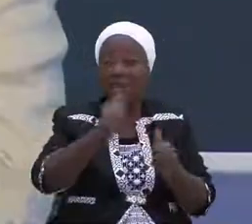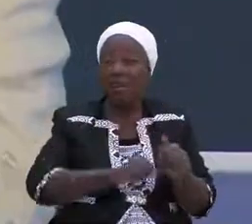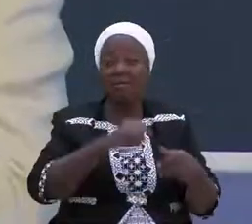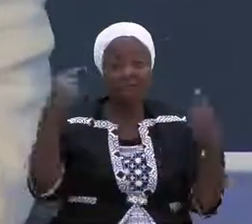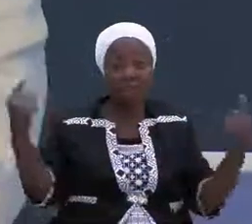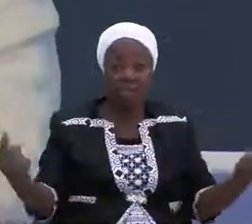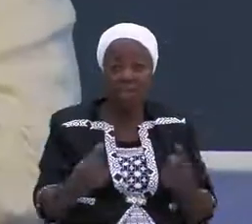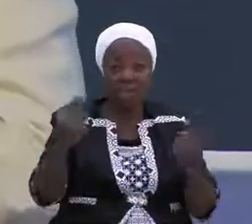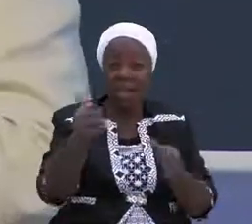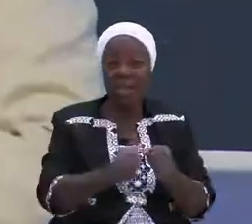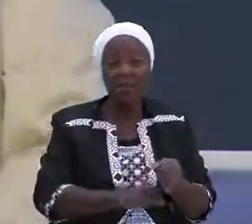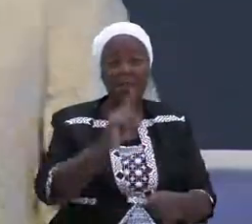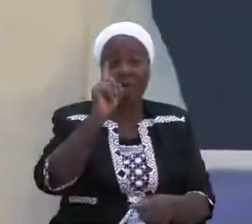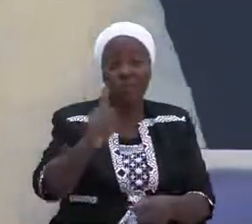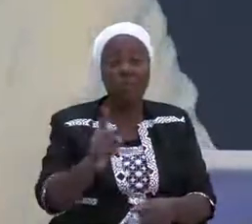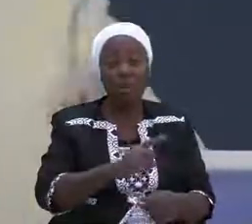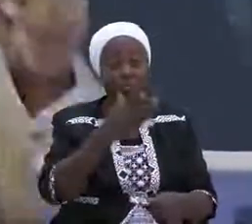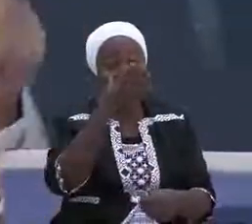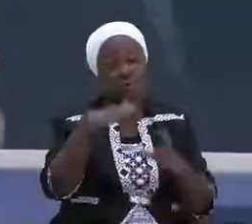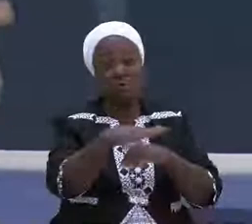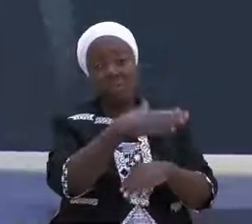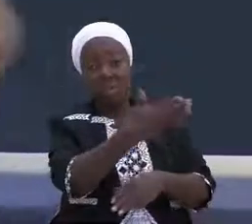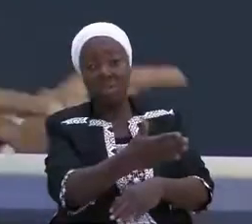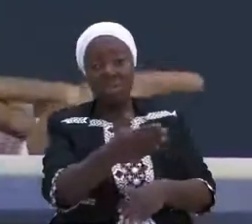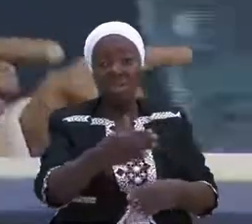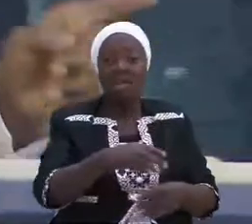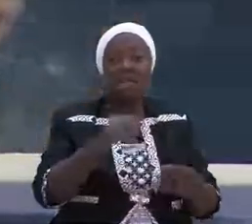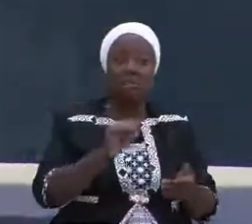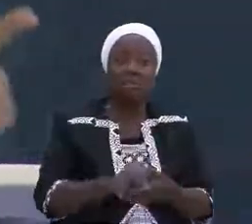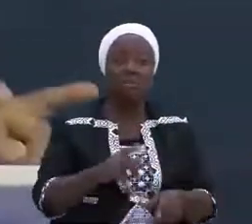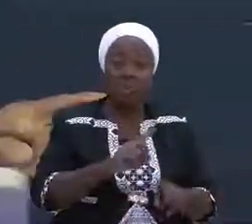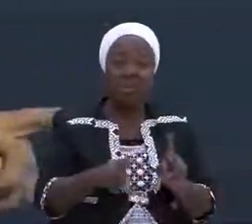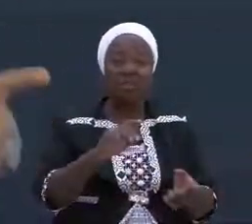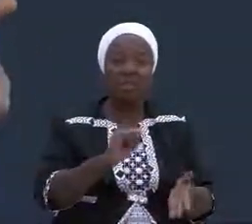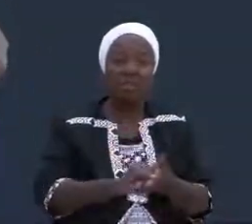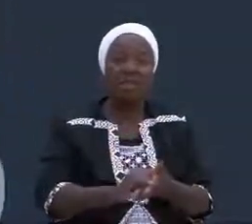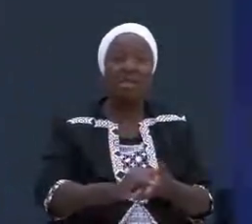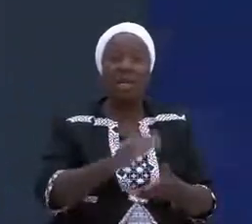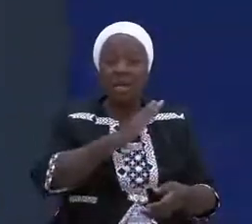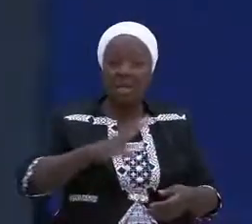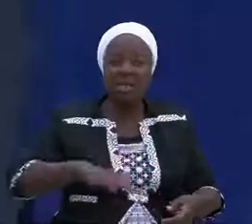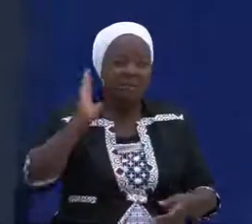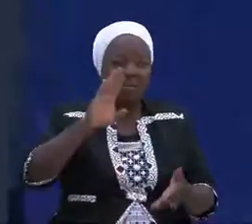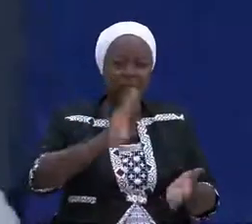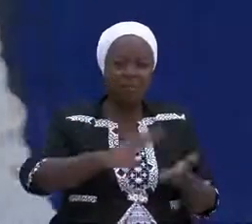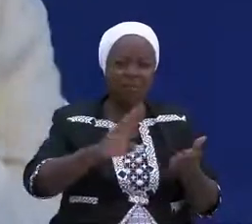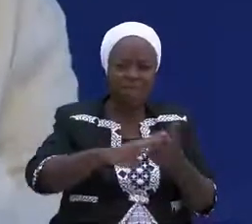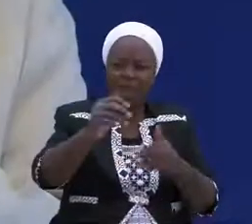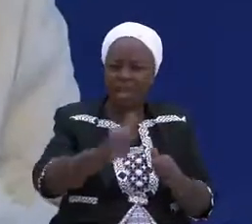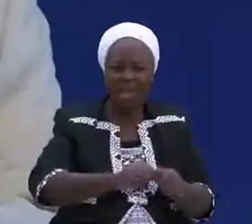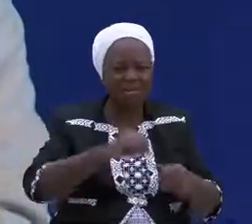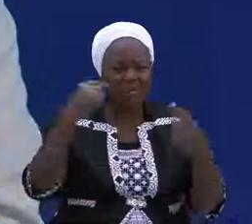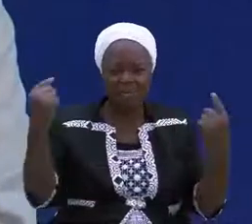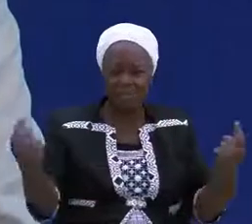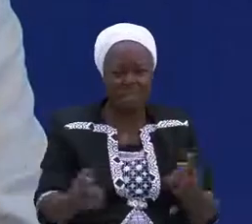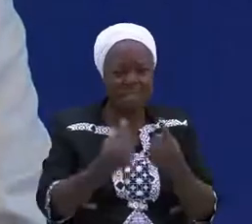péché de tout le monde là-bas, mais Christ va pardonner